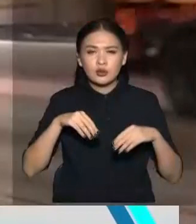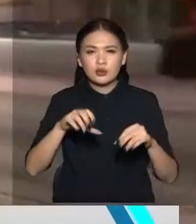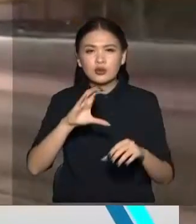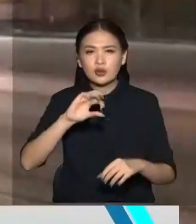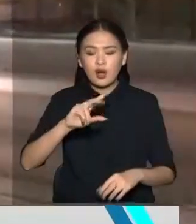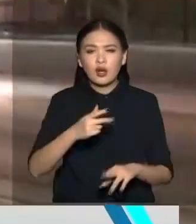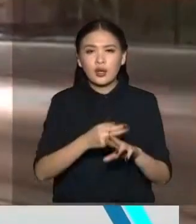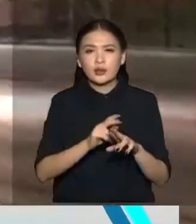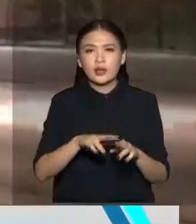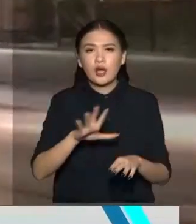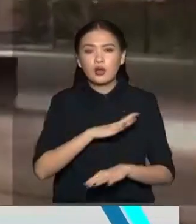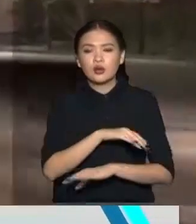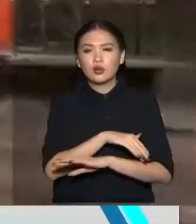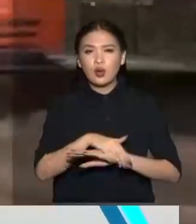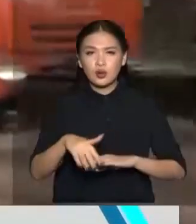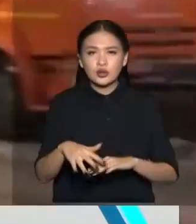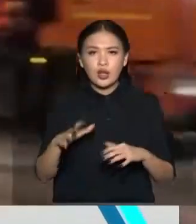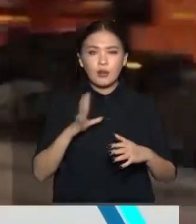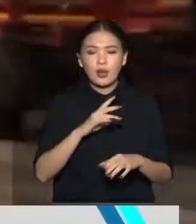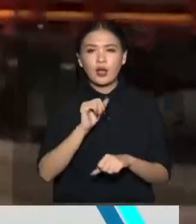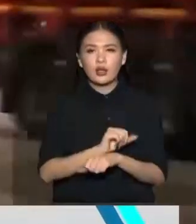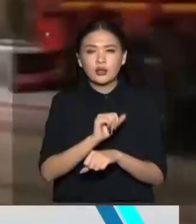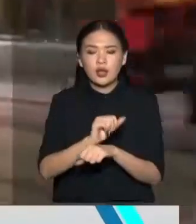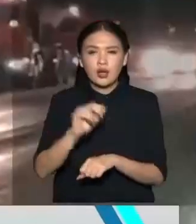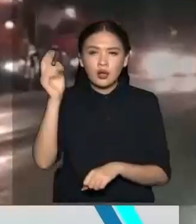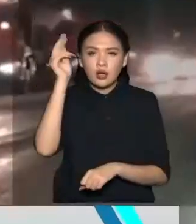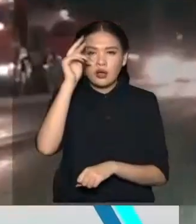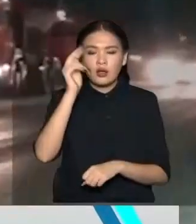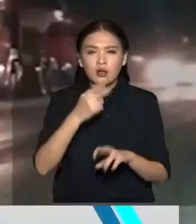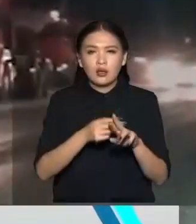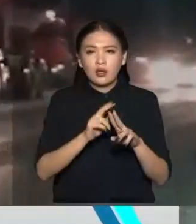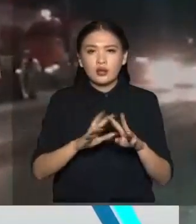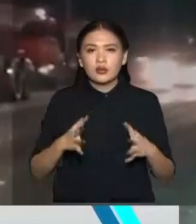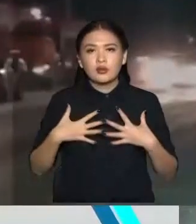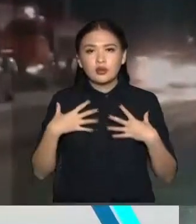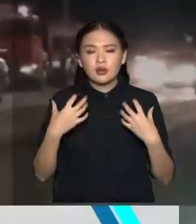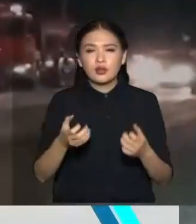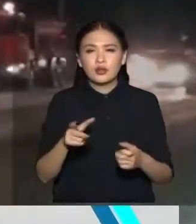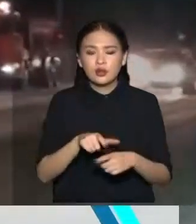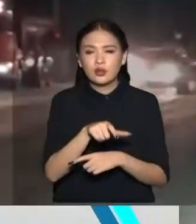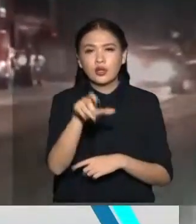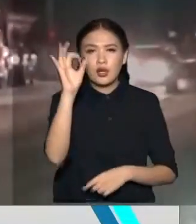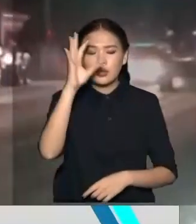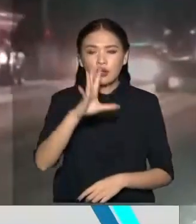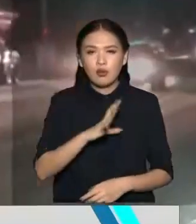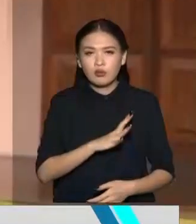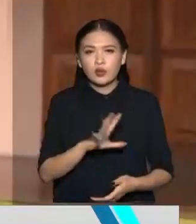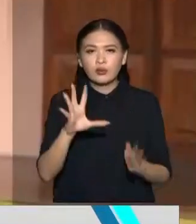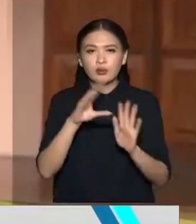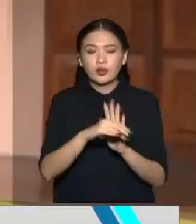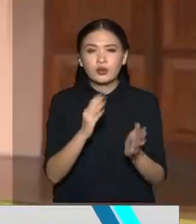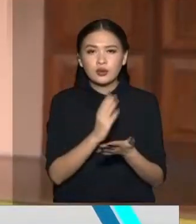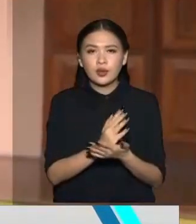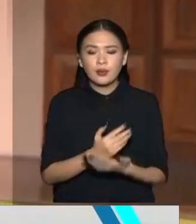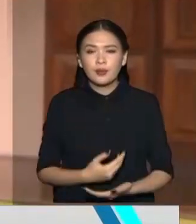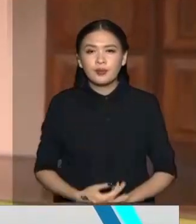жұмыстары барысында көшелер мен тротуарларға, аялдамалар мен білім беру және денсаулық сақтау нысандарына баратын жолдарға басымдық берілуде.